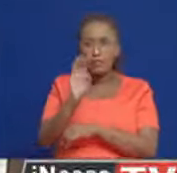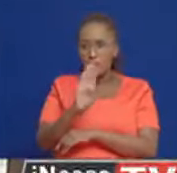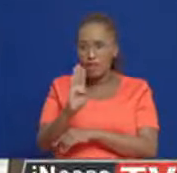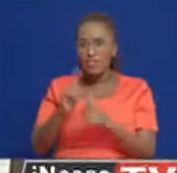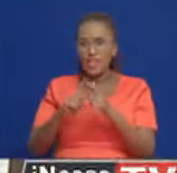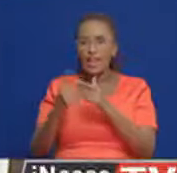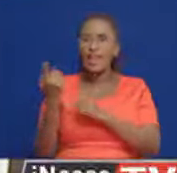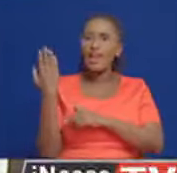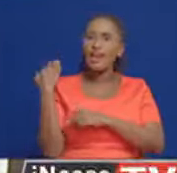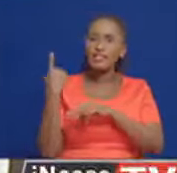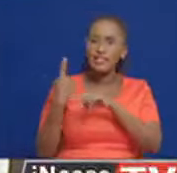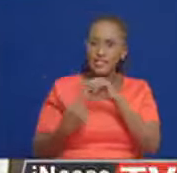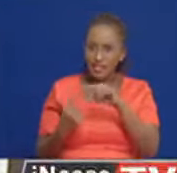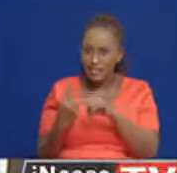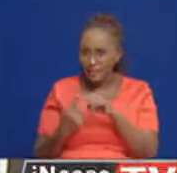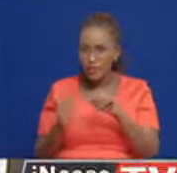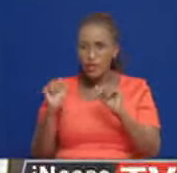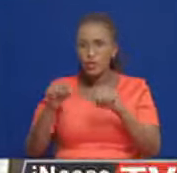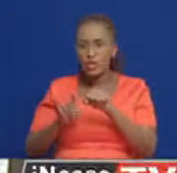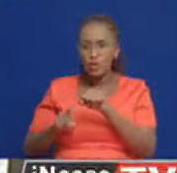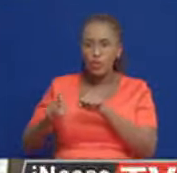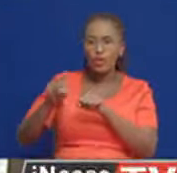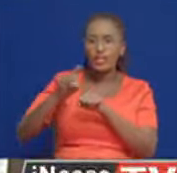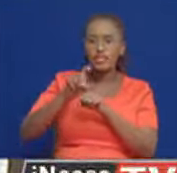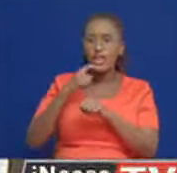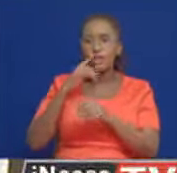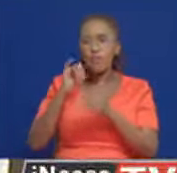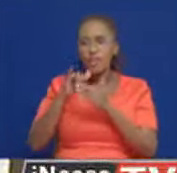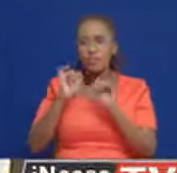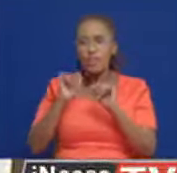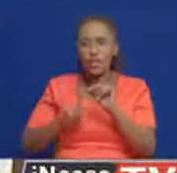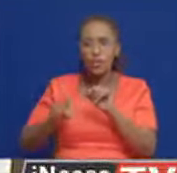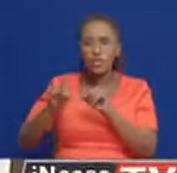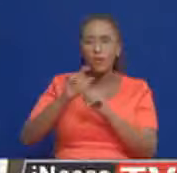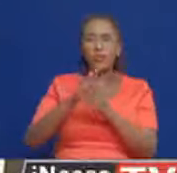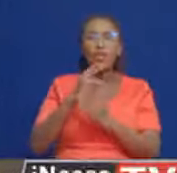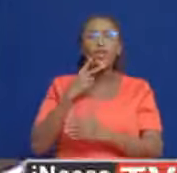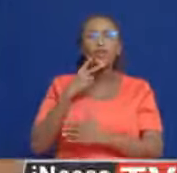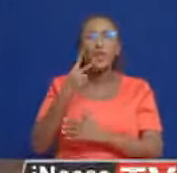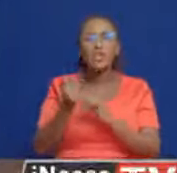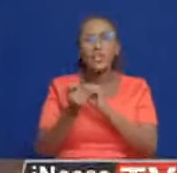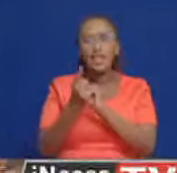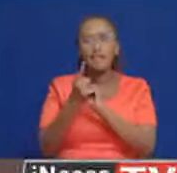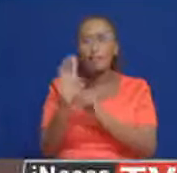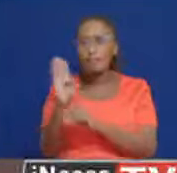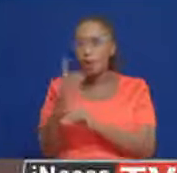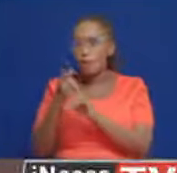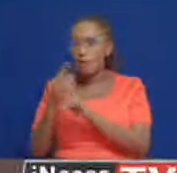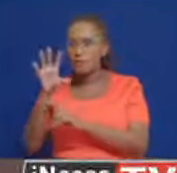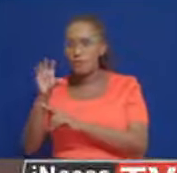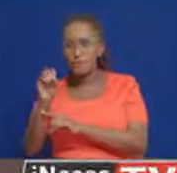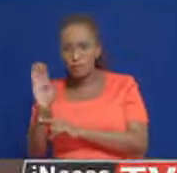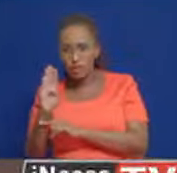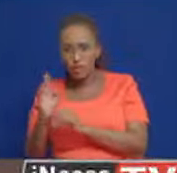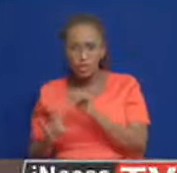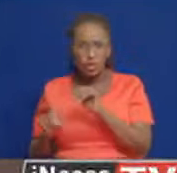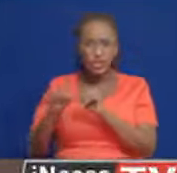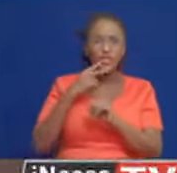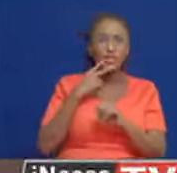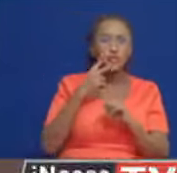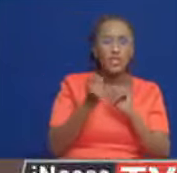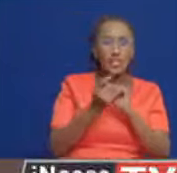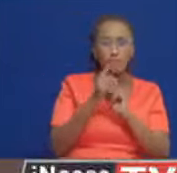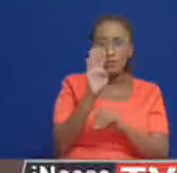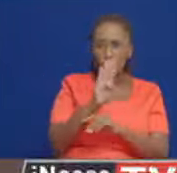jana tukaongeza ya kwamba tuka increase na 211 billion. Kwa hivyo kutoka 50 billion to 211 billion. Kulingana